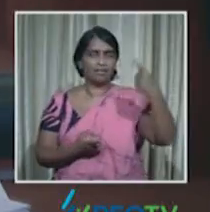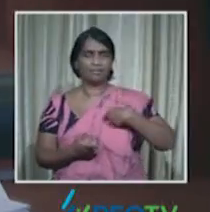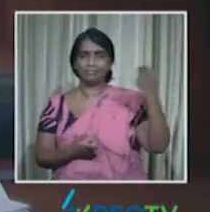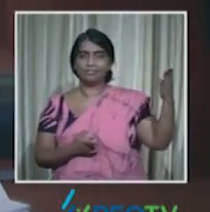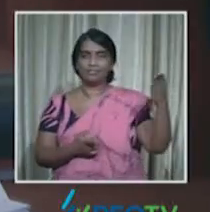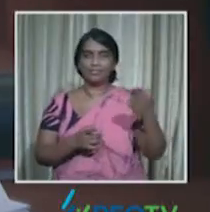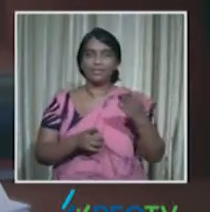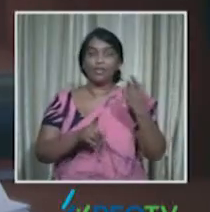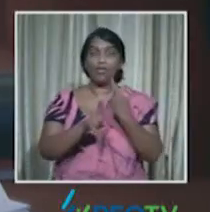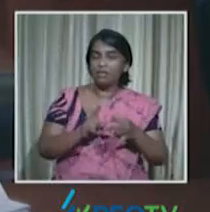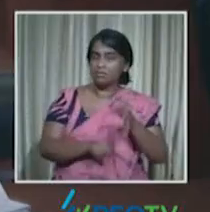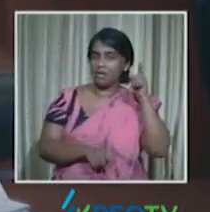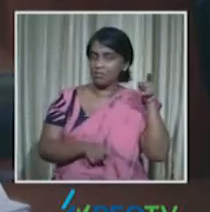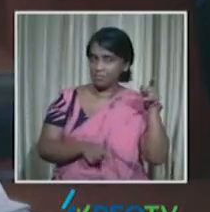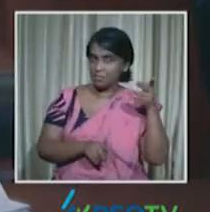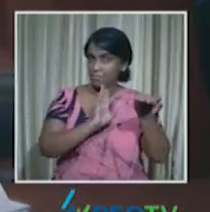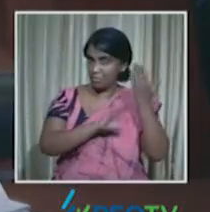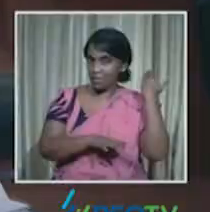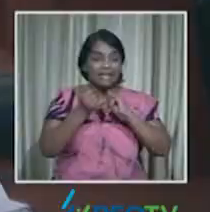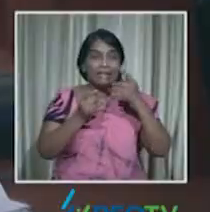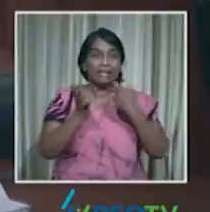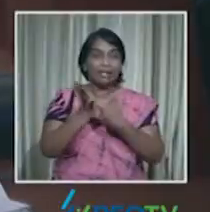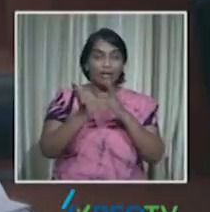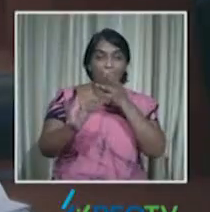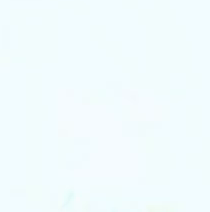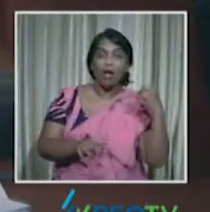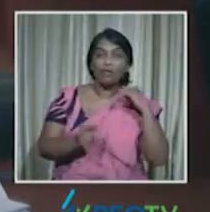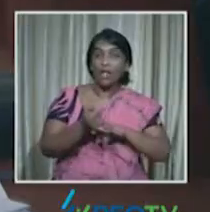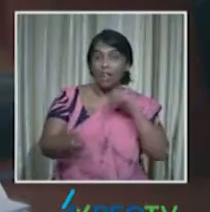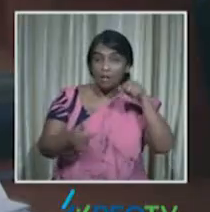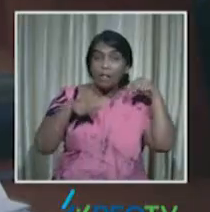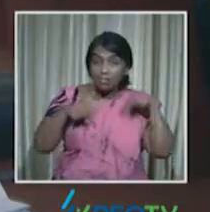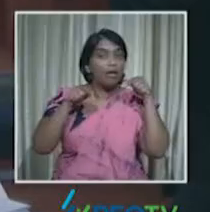දෙකක් ජනතාව ජනාධිපතිරි පිස්ස කියනවා සියතට බෝම්බ ගහනකොට ඊට ආරක්ෂකල එකම්මරේ අදා